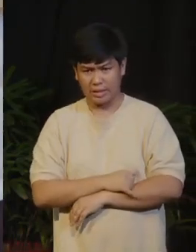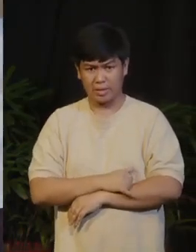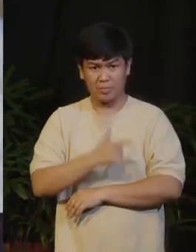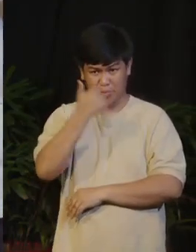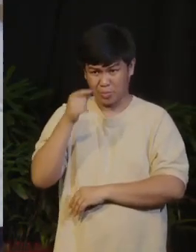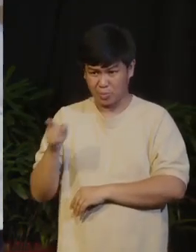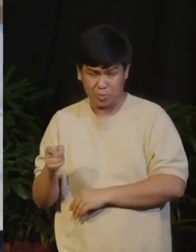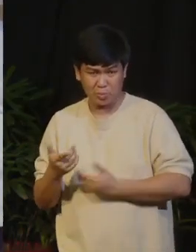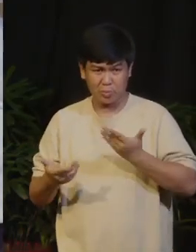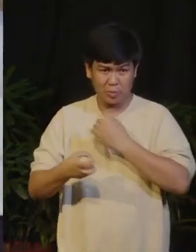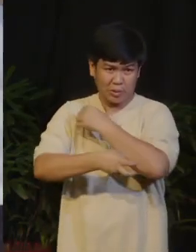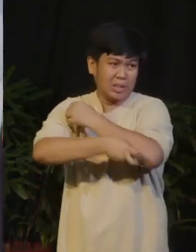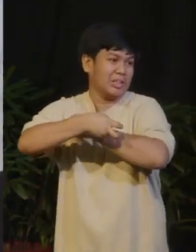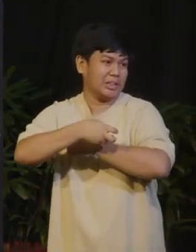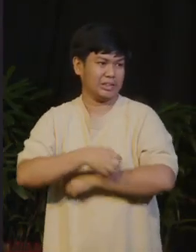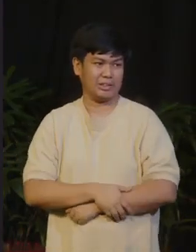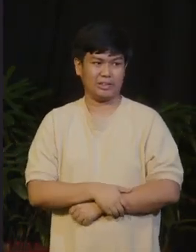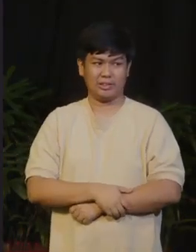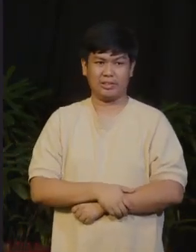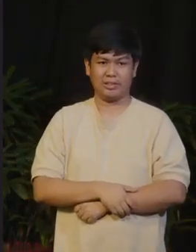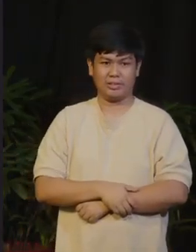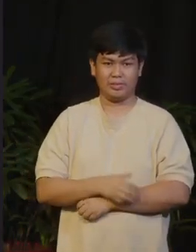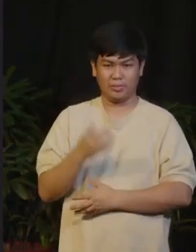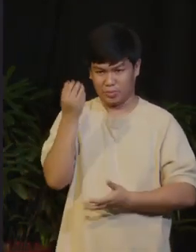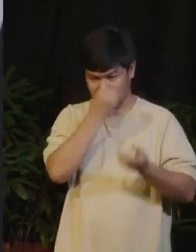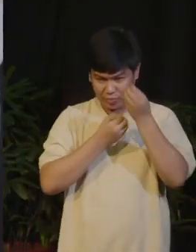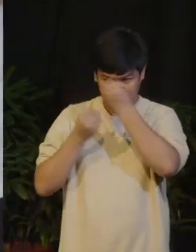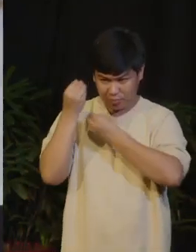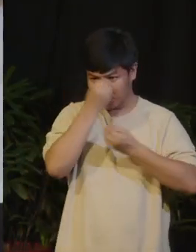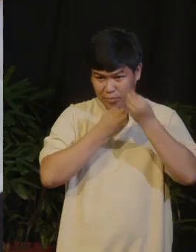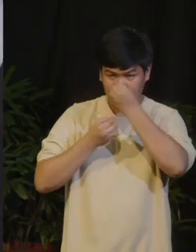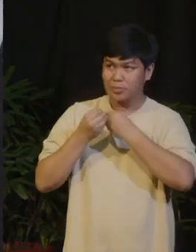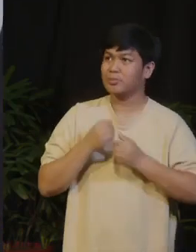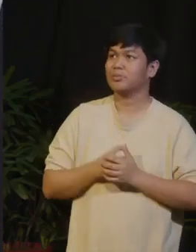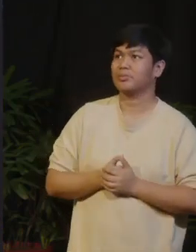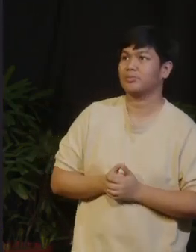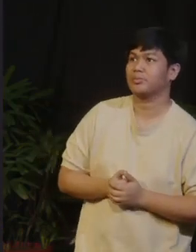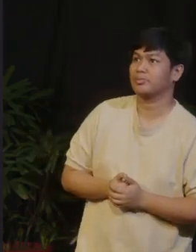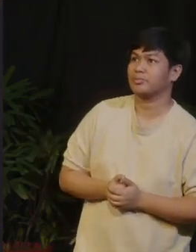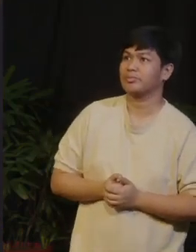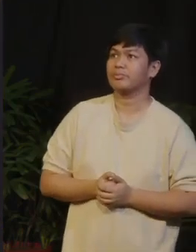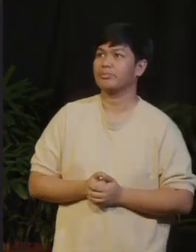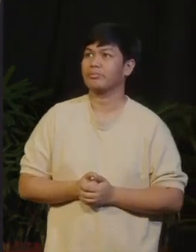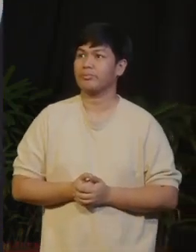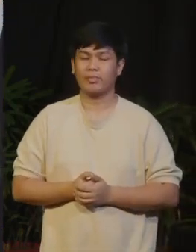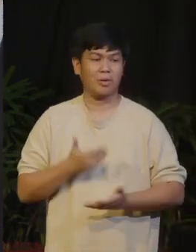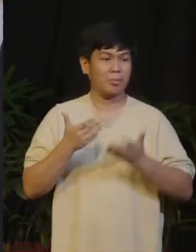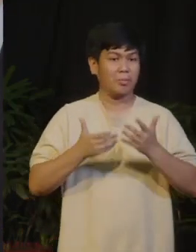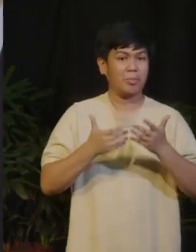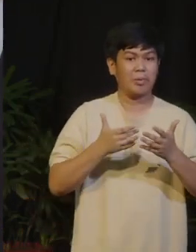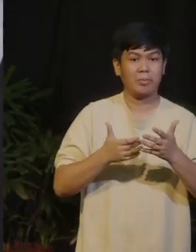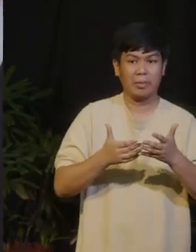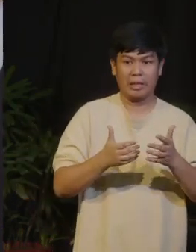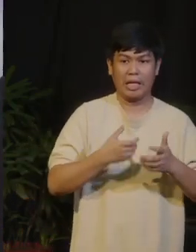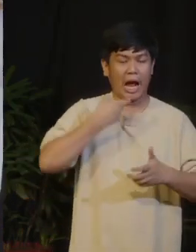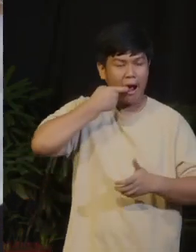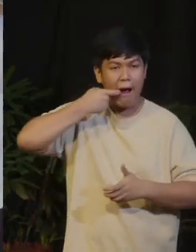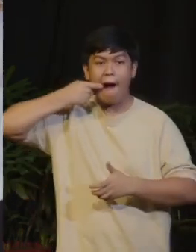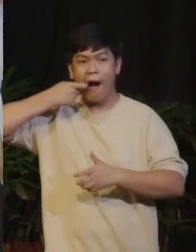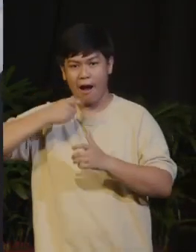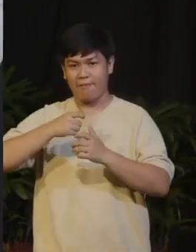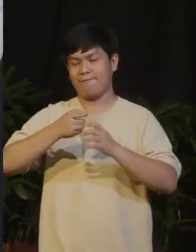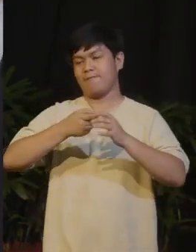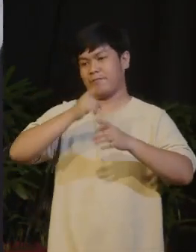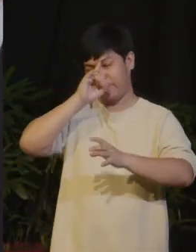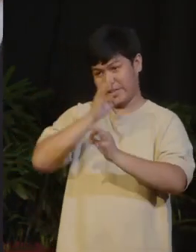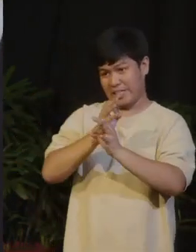mga huwad o bulaang mga tao, sapagkat baka balikan nila kayo o lalo pa kayong nilang ilayo sa inyong pananampalataya.